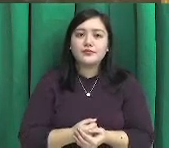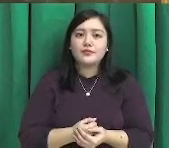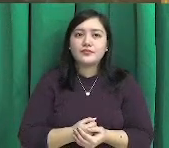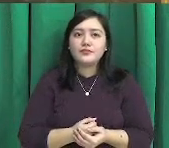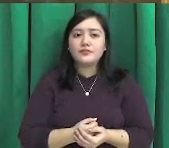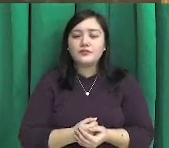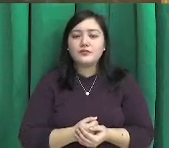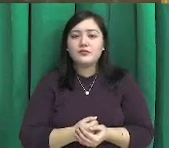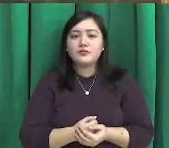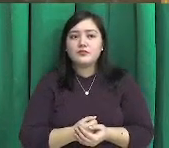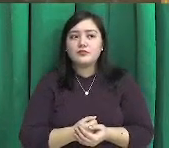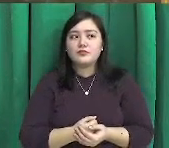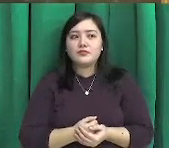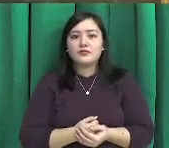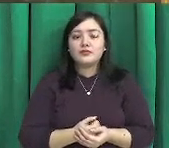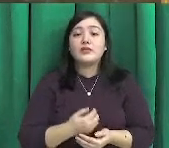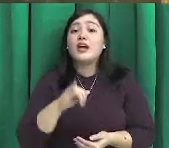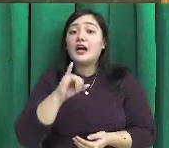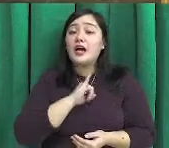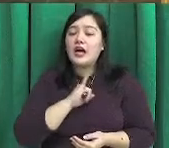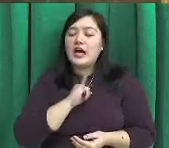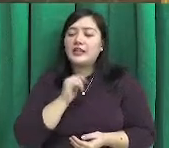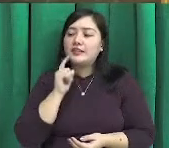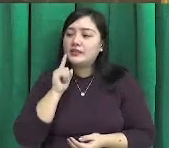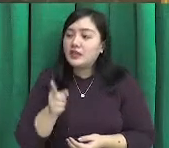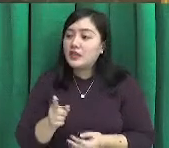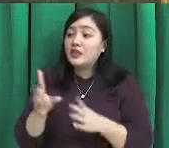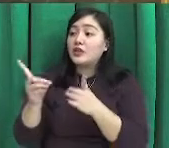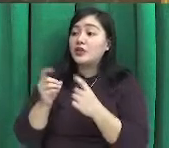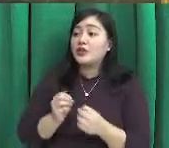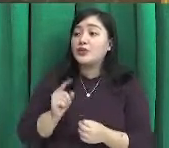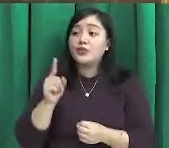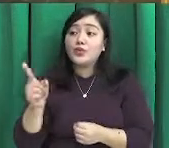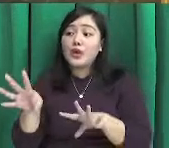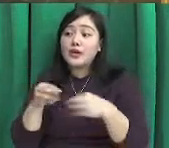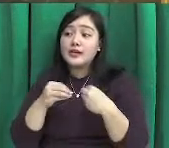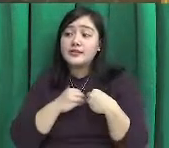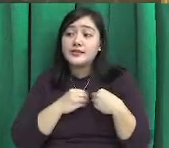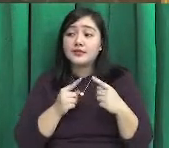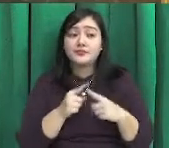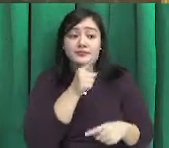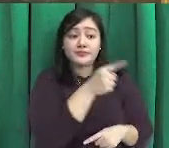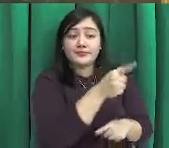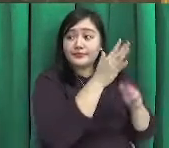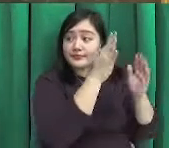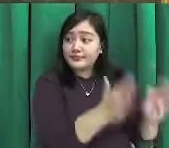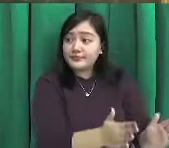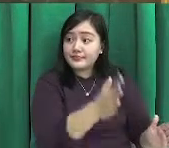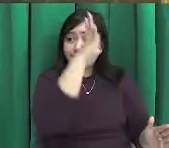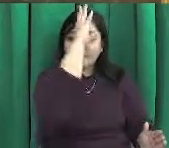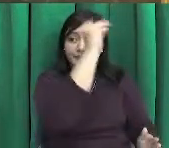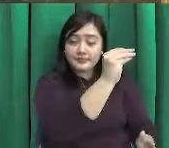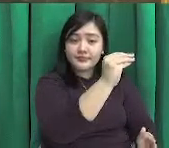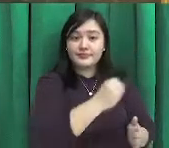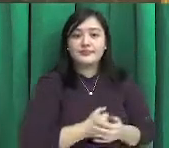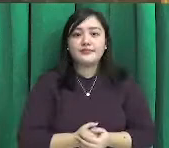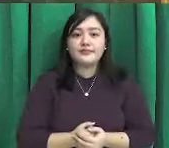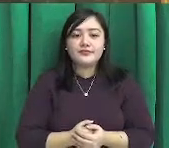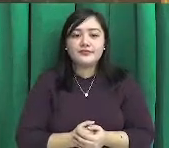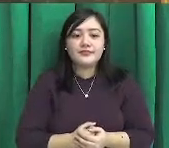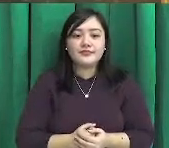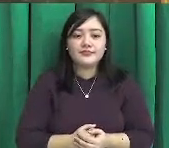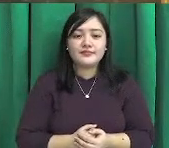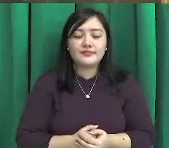lalaking ito? No, sinasabi ko na yung pangalan. Kasi ang alam ko, magkakilala. Pagka sinabi mo lang kasi, babae, sa ibang nagkakasal, ganun ginagawa nila eh.